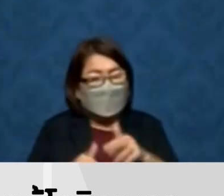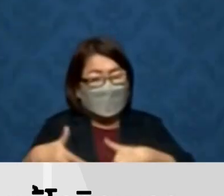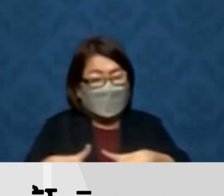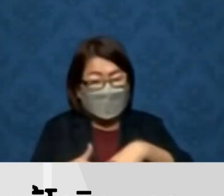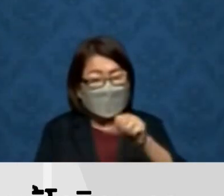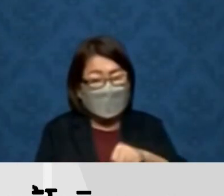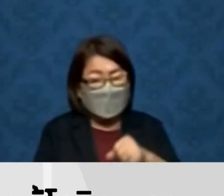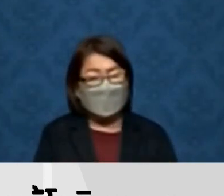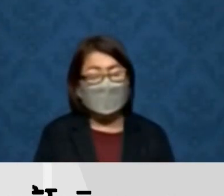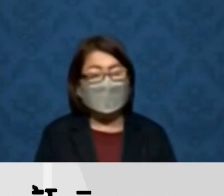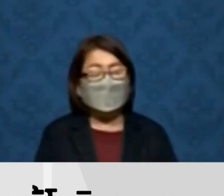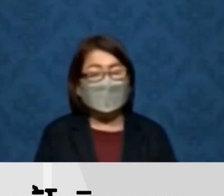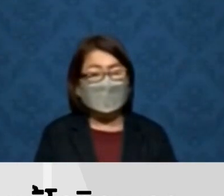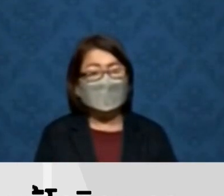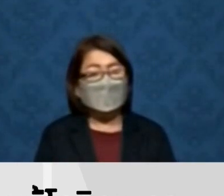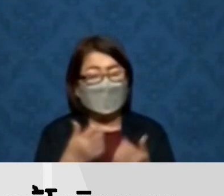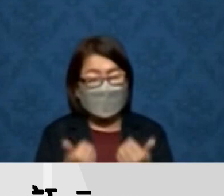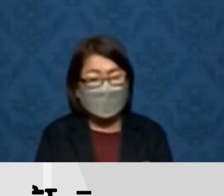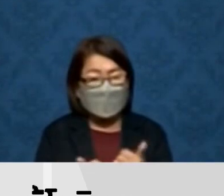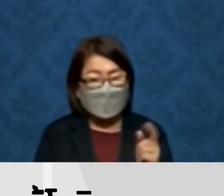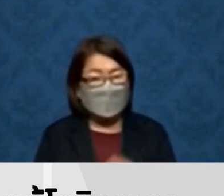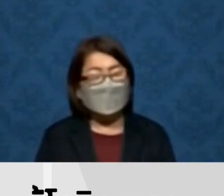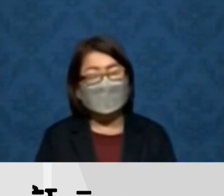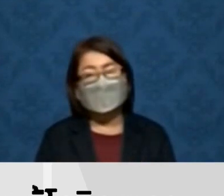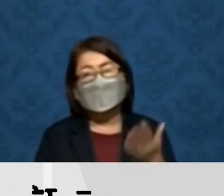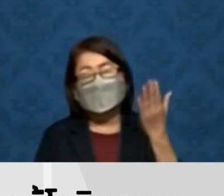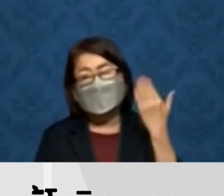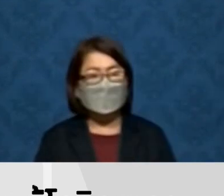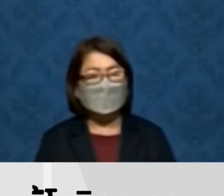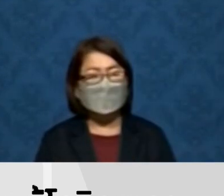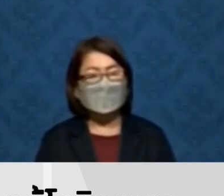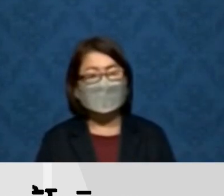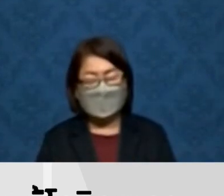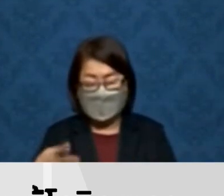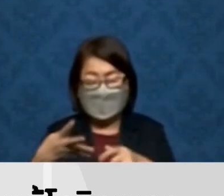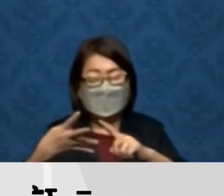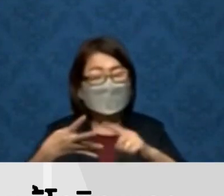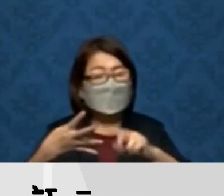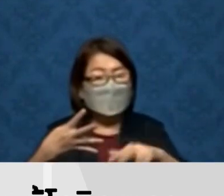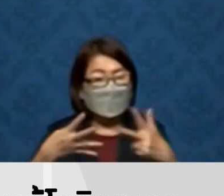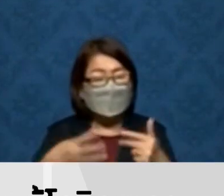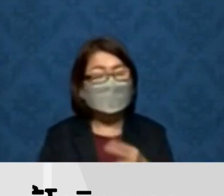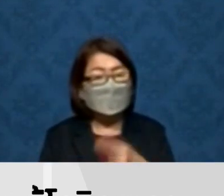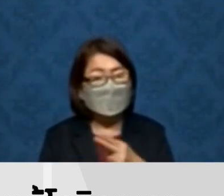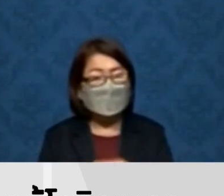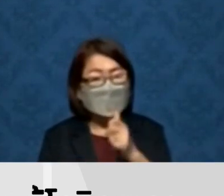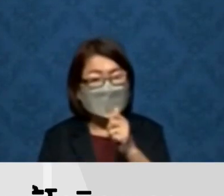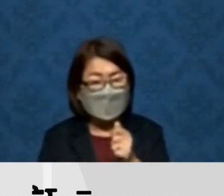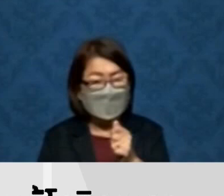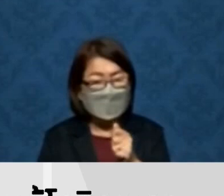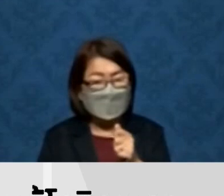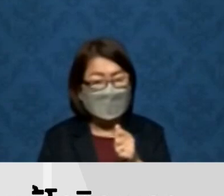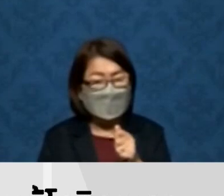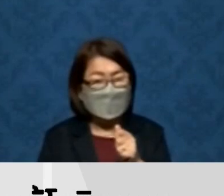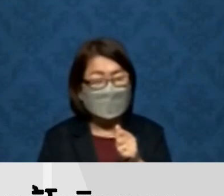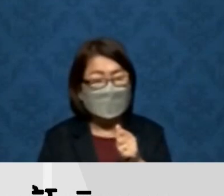ถือ มันอาจจะลงจริงแต่เพราะคุณเปิดร้านอาหารเปิดอะไรต่างๆเนี่ยเปิดอะไรเยอะ ๆไม่โทษอะตรงนั้น มันมีเสียง ไม่ใช่เพราะอภิปรายไม่ไว้วางใจใช่ไหม มัน